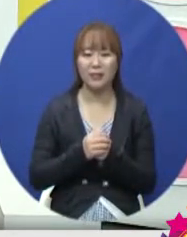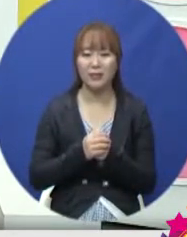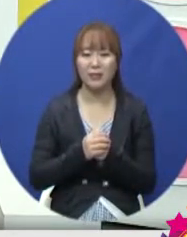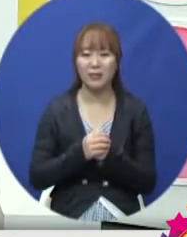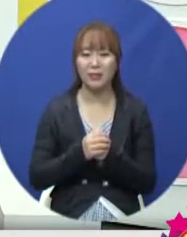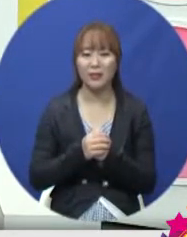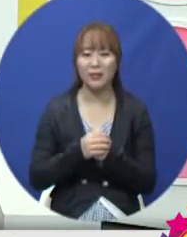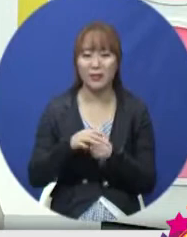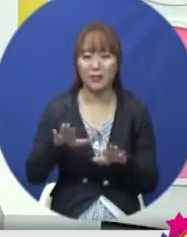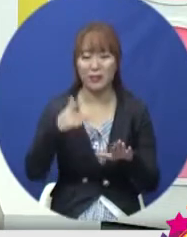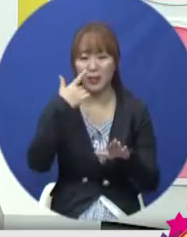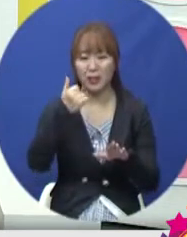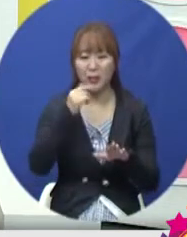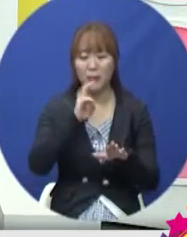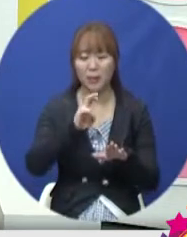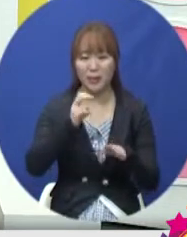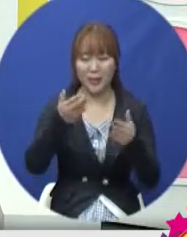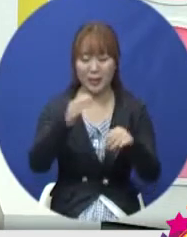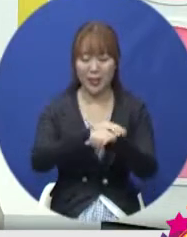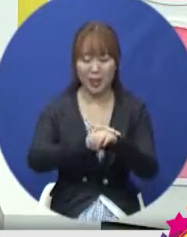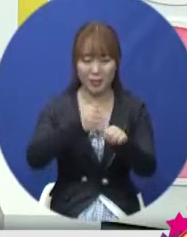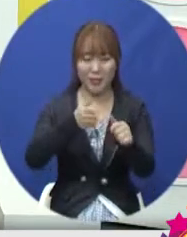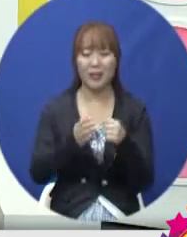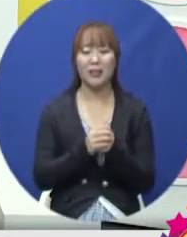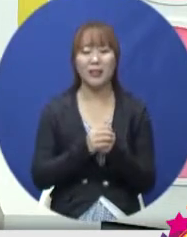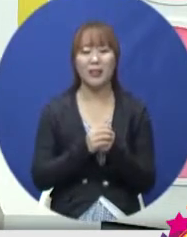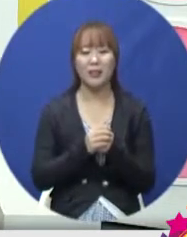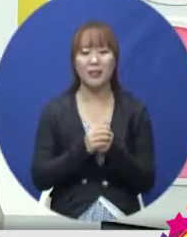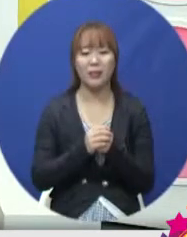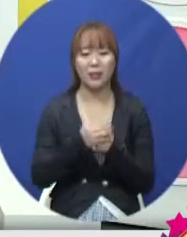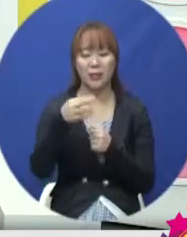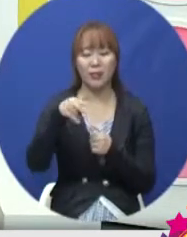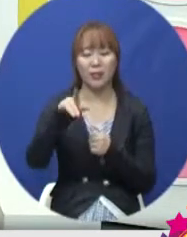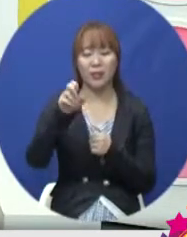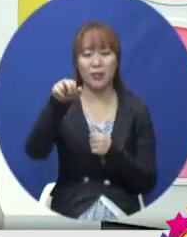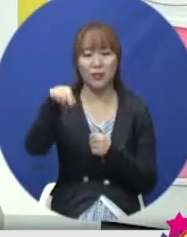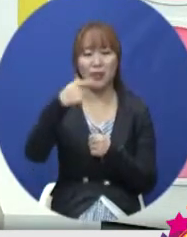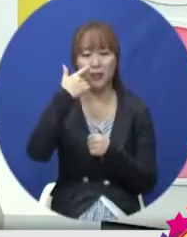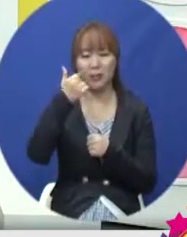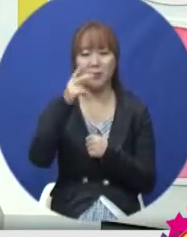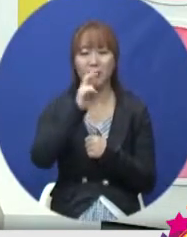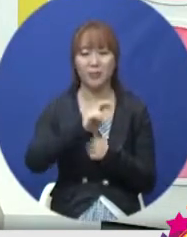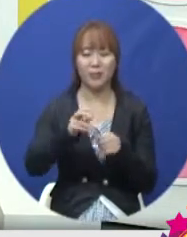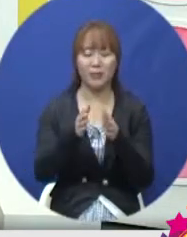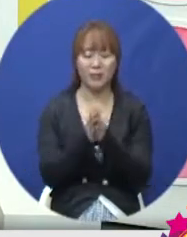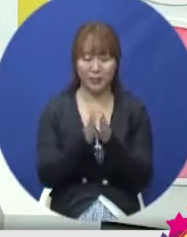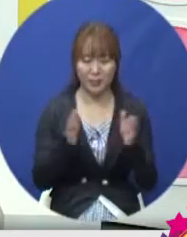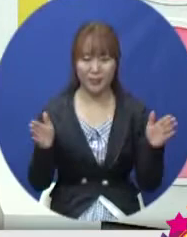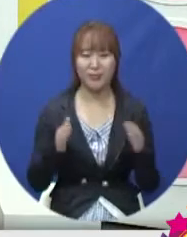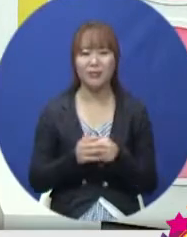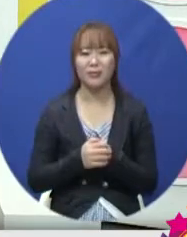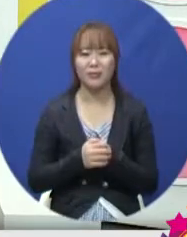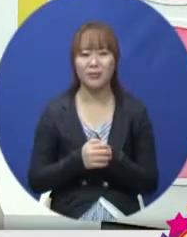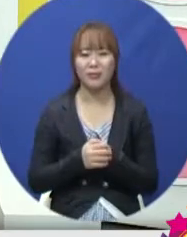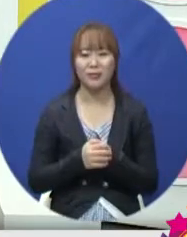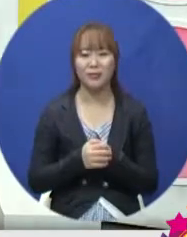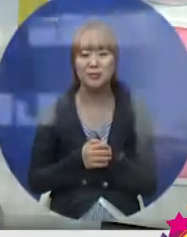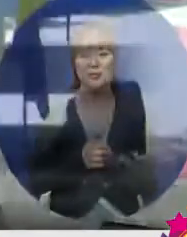드리도록 하겠습니다, 아버님. 예, 노래 잘 예. 불러주세요. 예. 자, 류창수 아버님께서 부르십니다. 고향